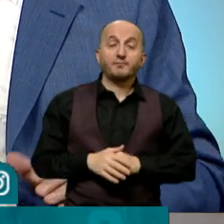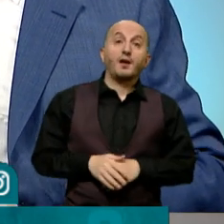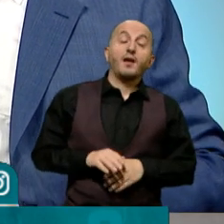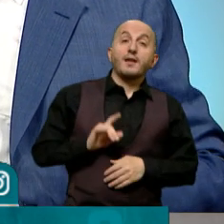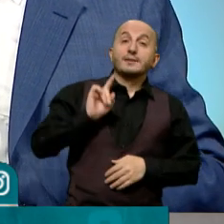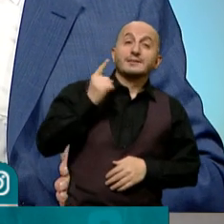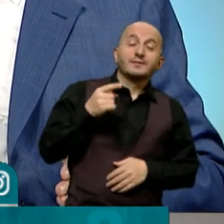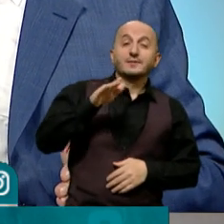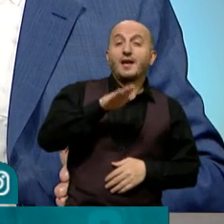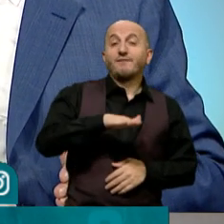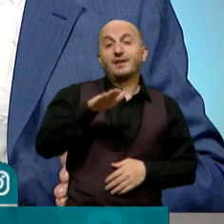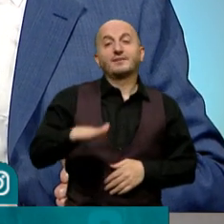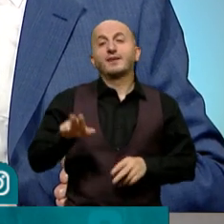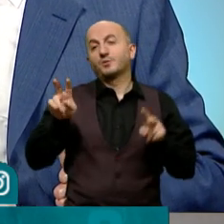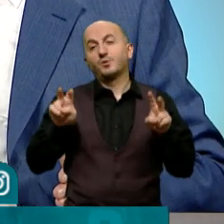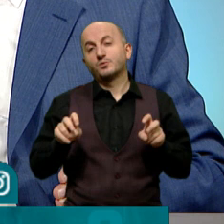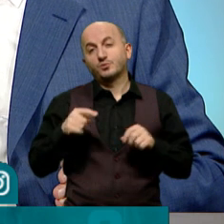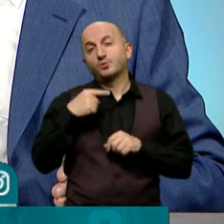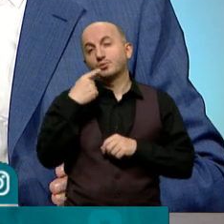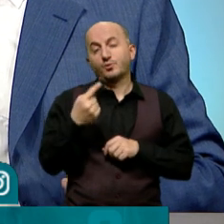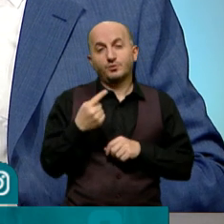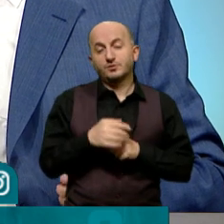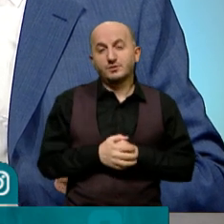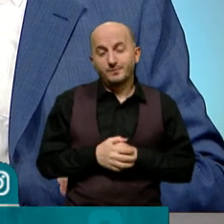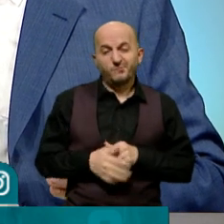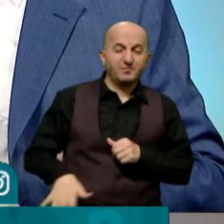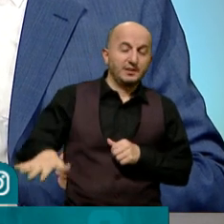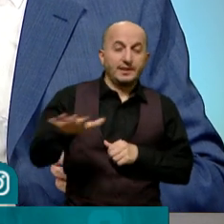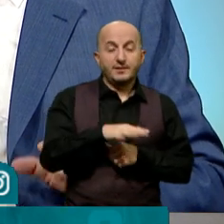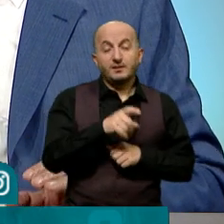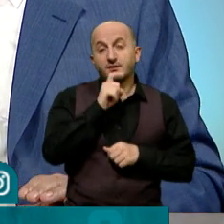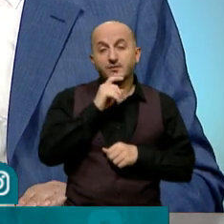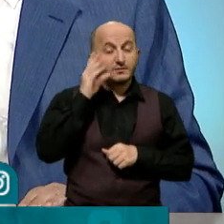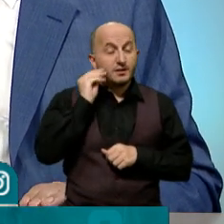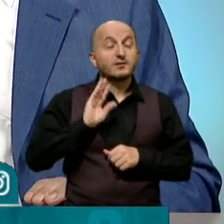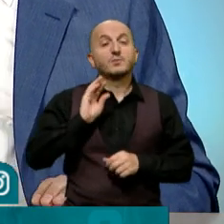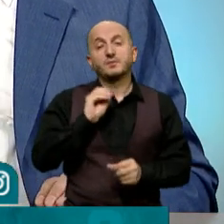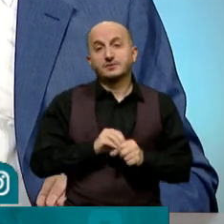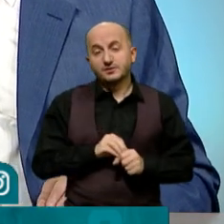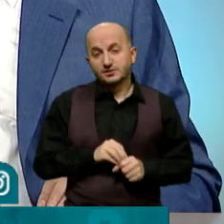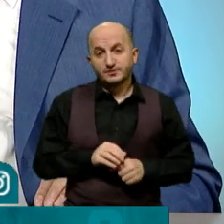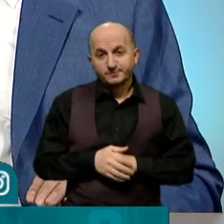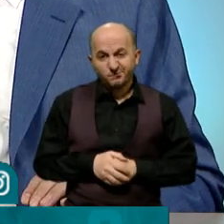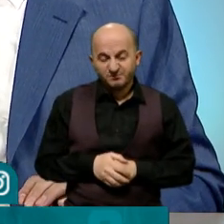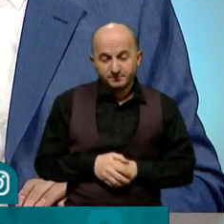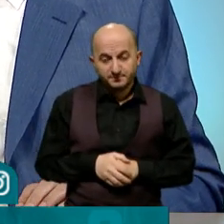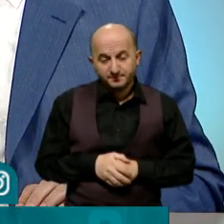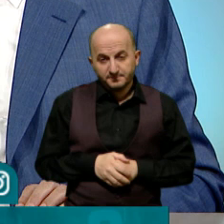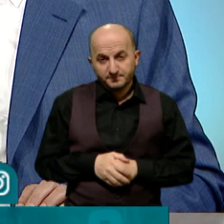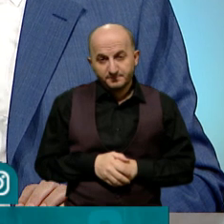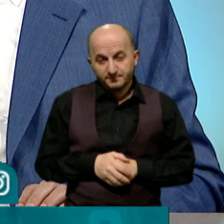Yalnız evlatlar konusunda söyleyeceğim bu ama bir genel yanlış anlaşılmaması tabii, için bir genel izahata ihtiyaç